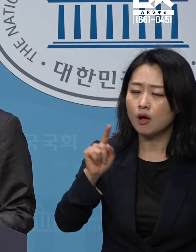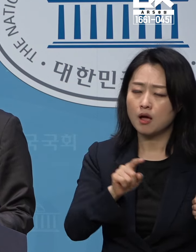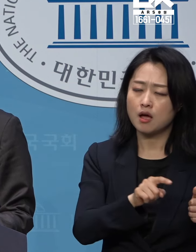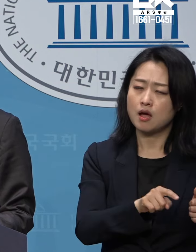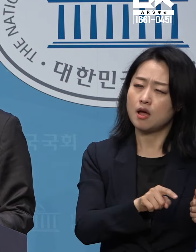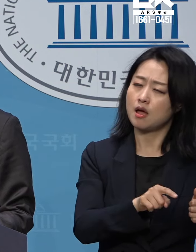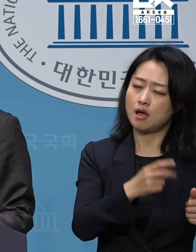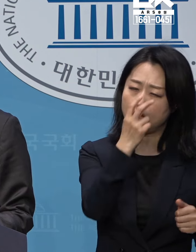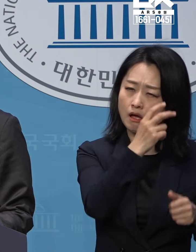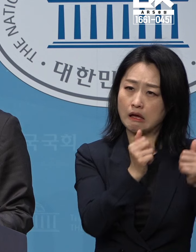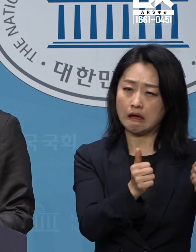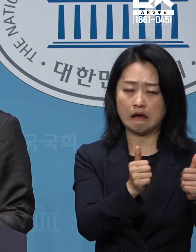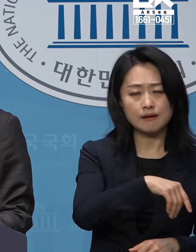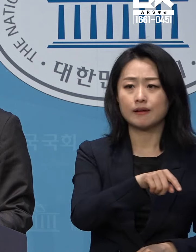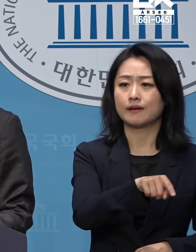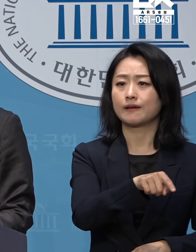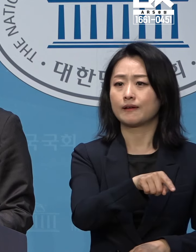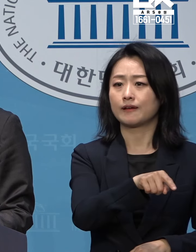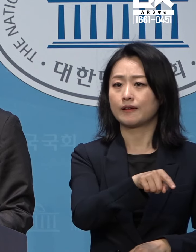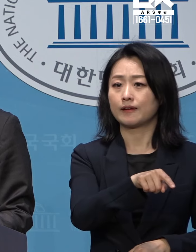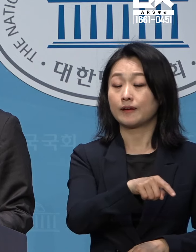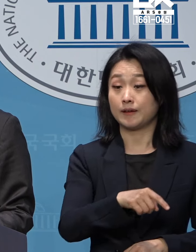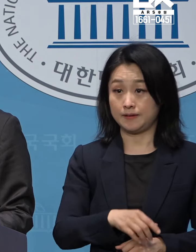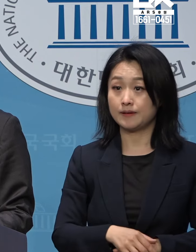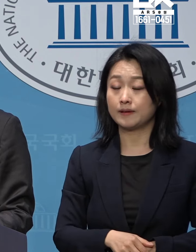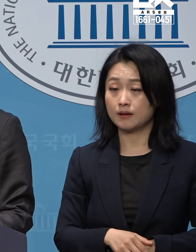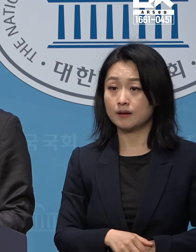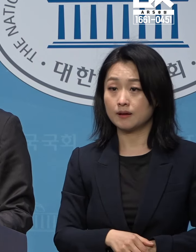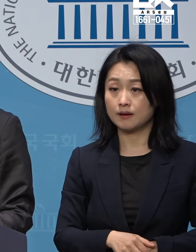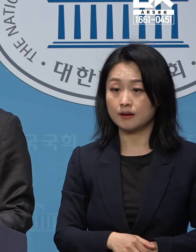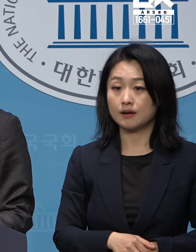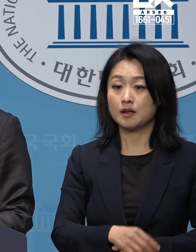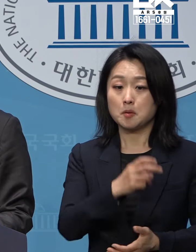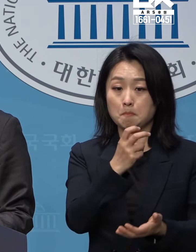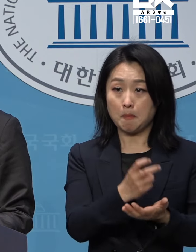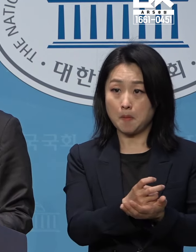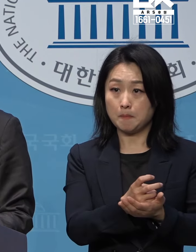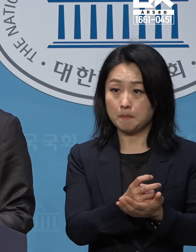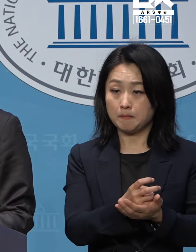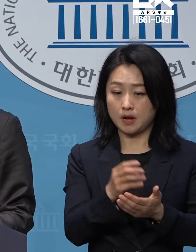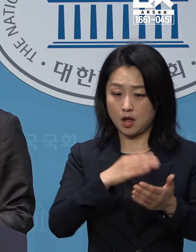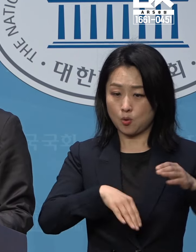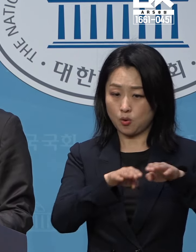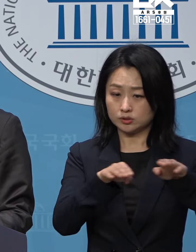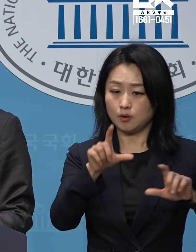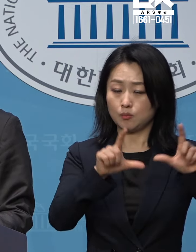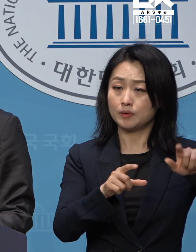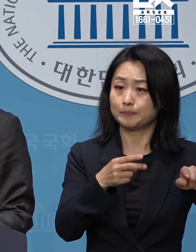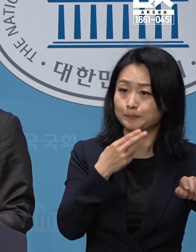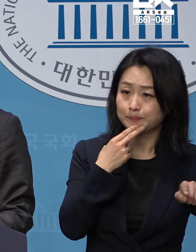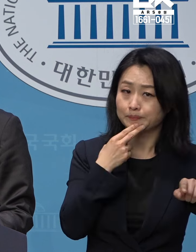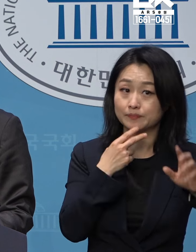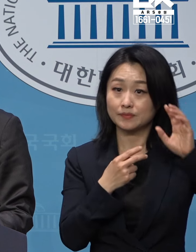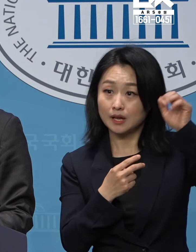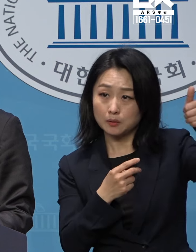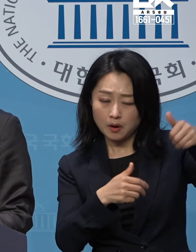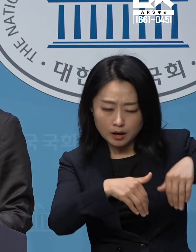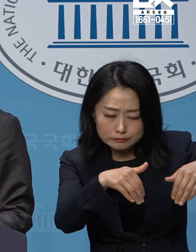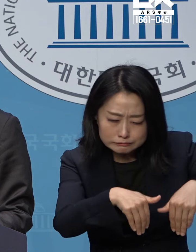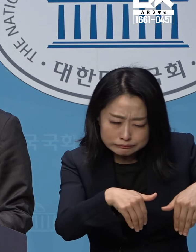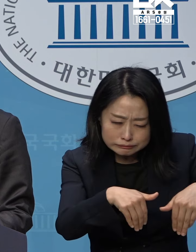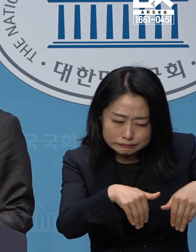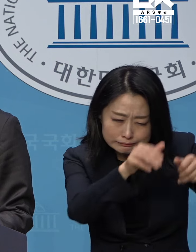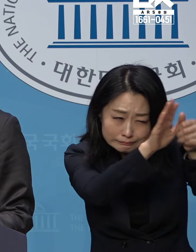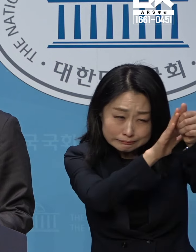정말 후안무치합니다. 법의 공정한 집행자이기를 포기하고 대통령의 가신이기를